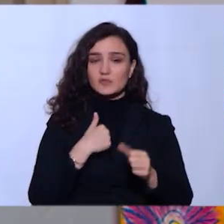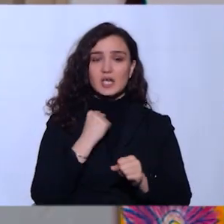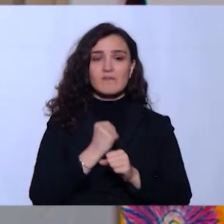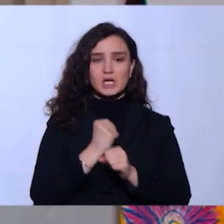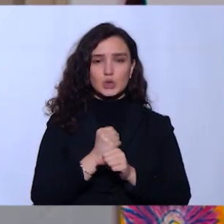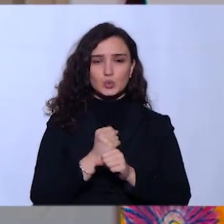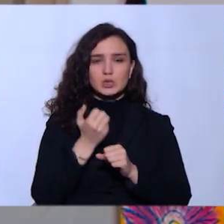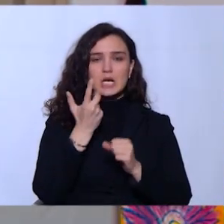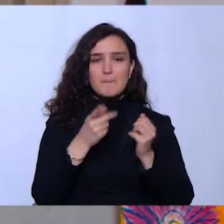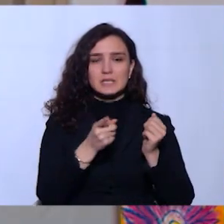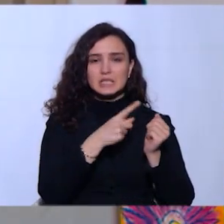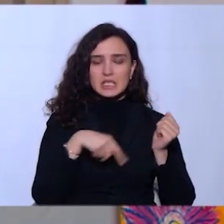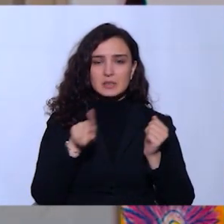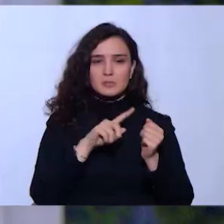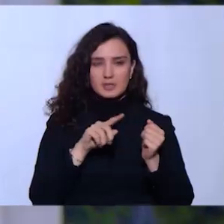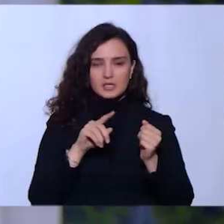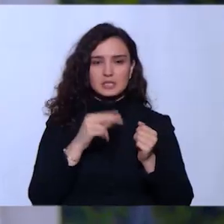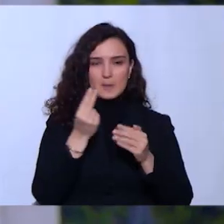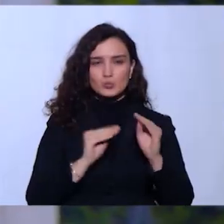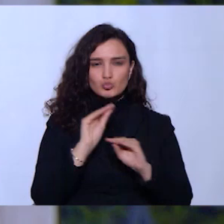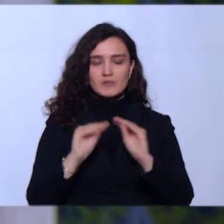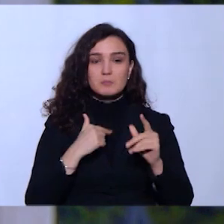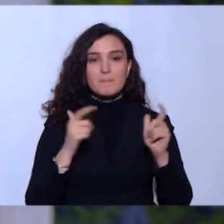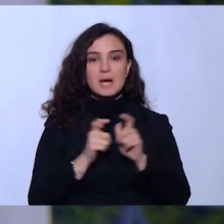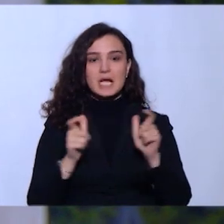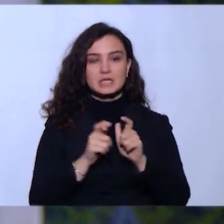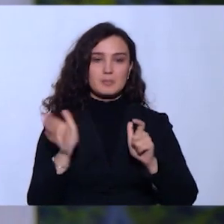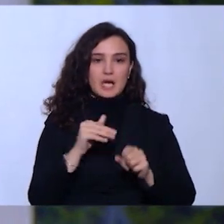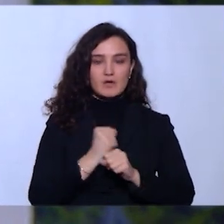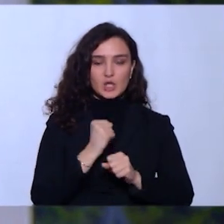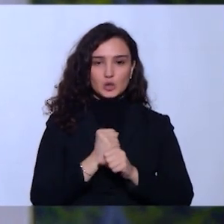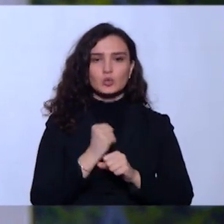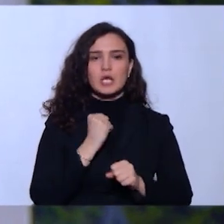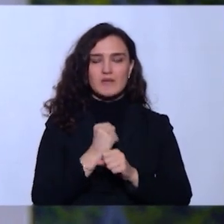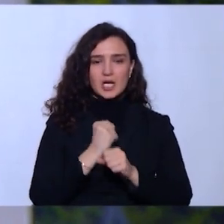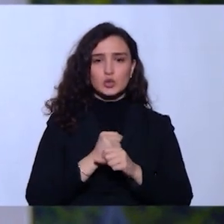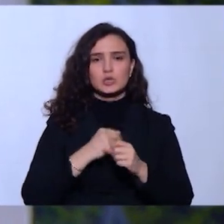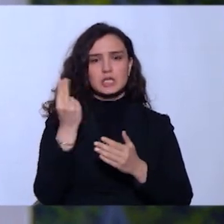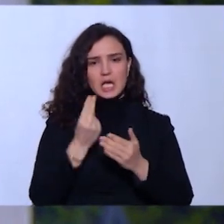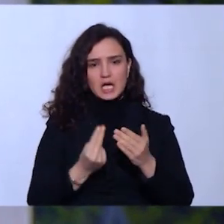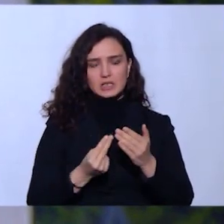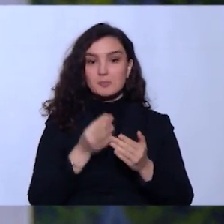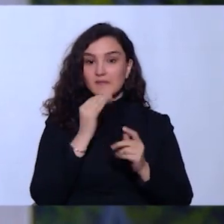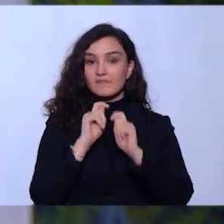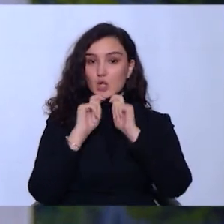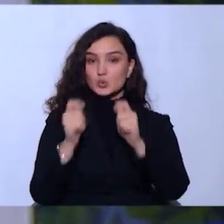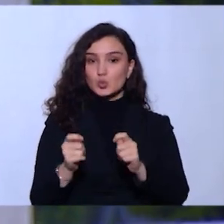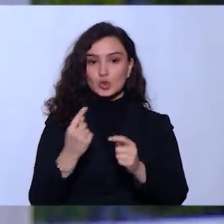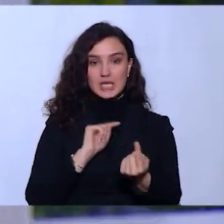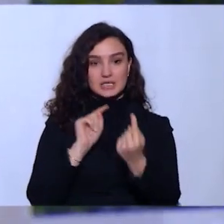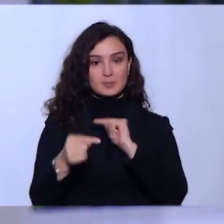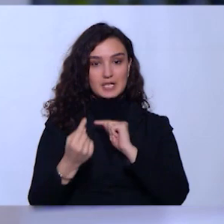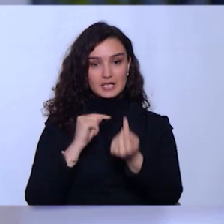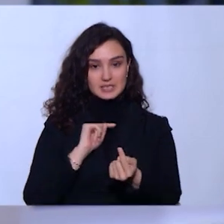გავაკეთოთ რამდენიმე ნამუშევრები, ნუ ბარათები გავაკეთოთ, გავაკეთოთ ნახატები, მერე ვაჩუქოთ ესენი